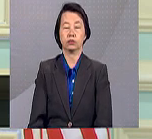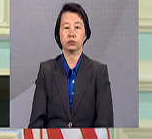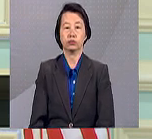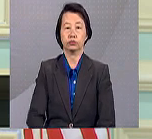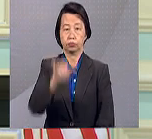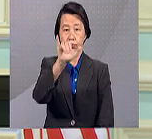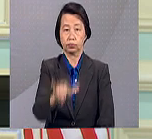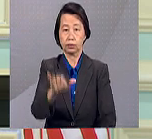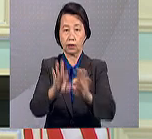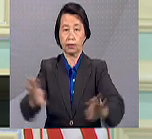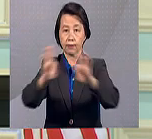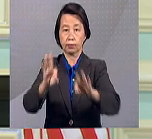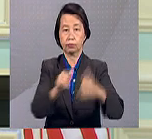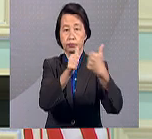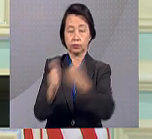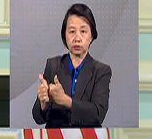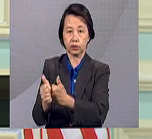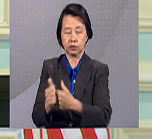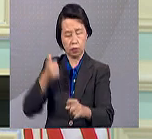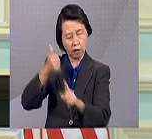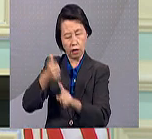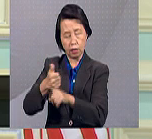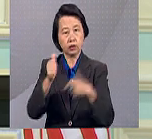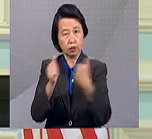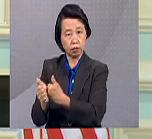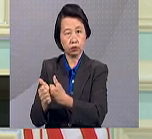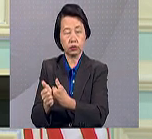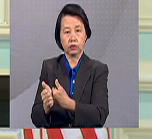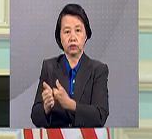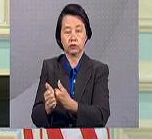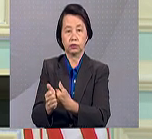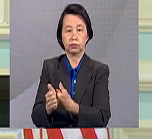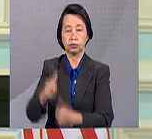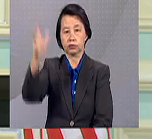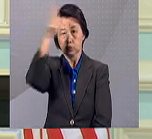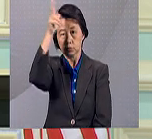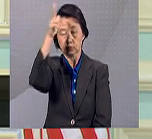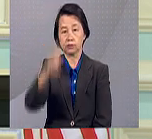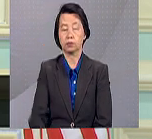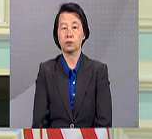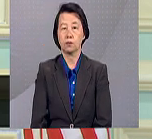Yang penting, patuh setiap arahan yang dikeluarkan oleh kerajaan.